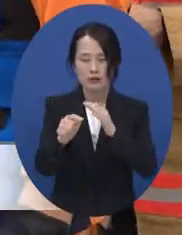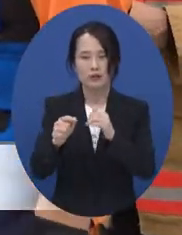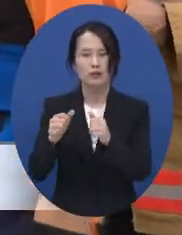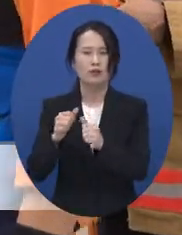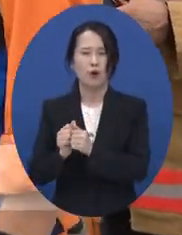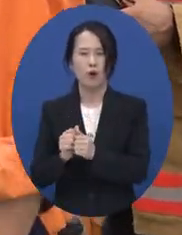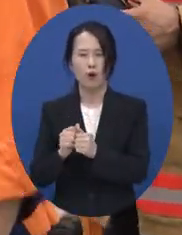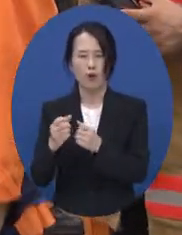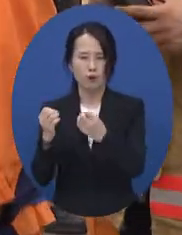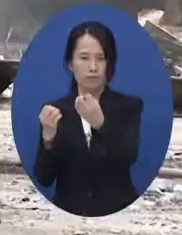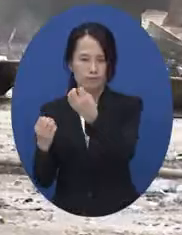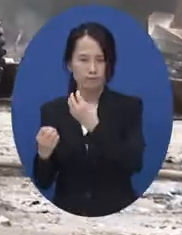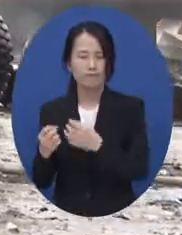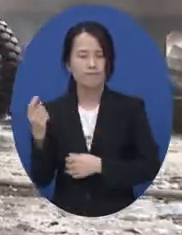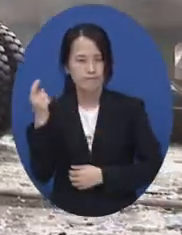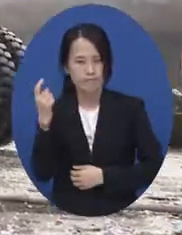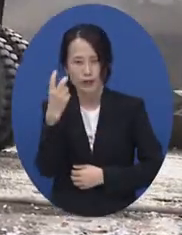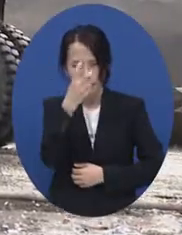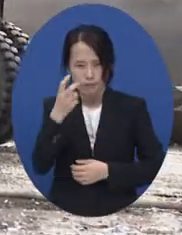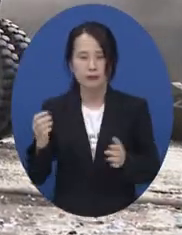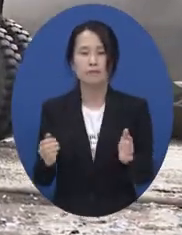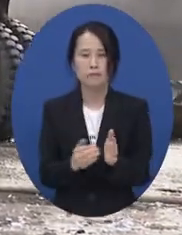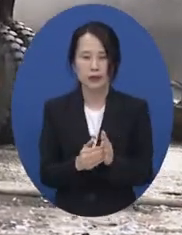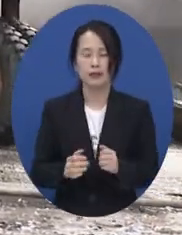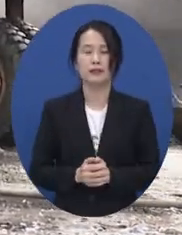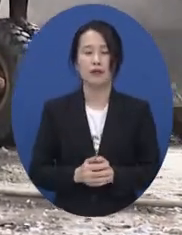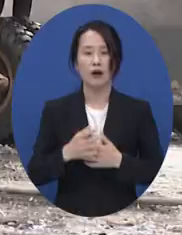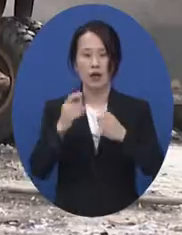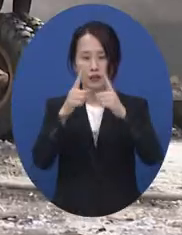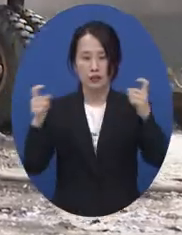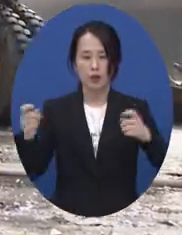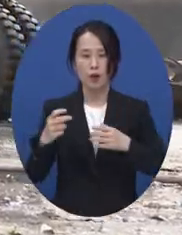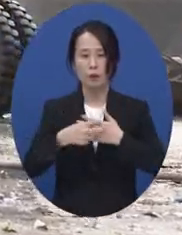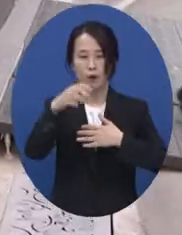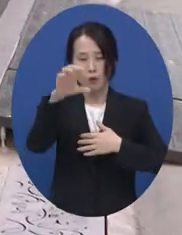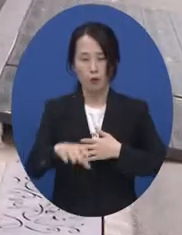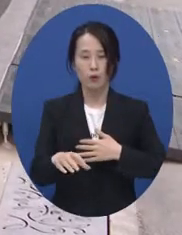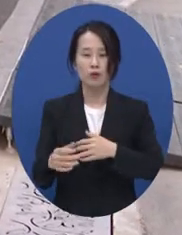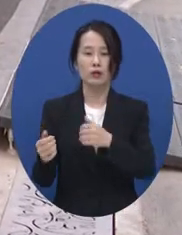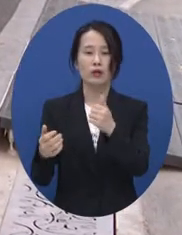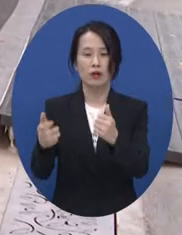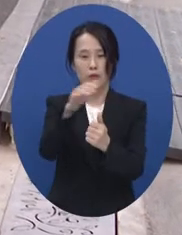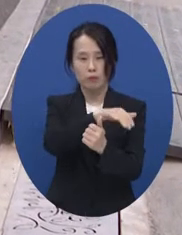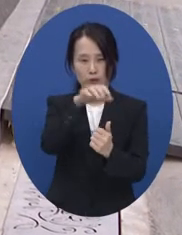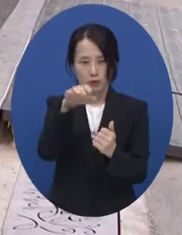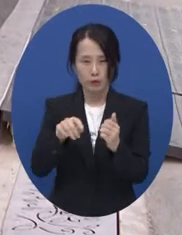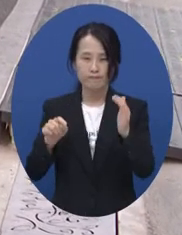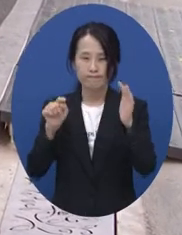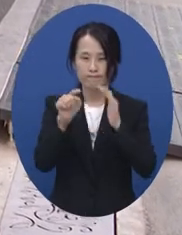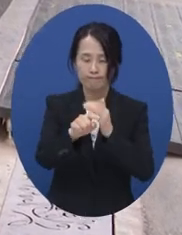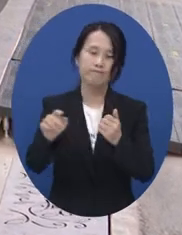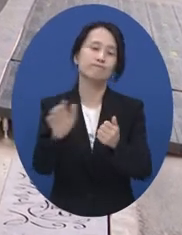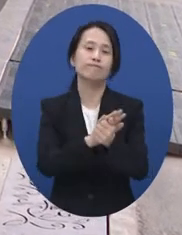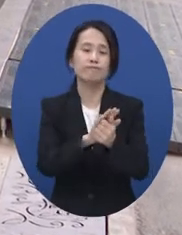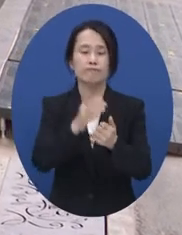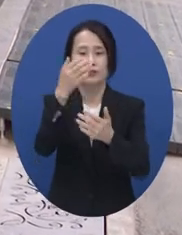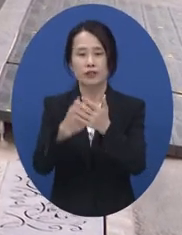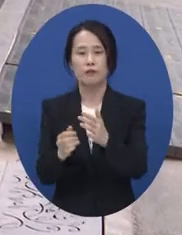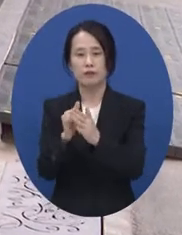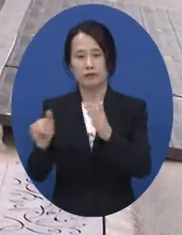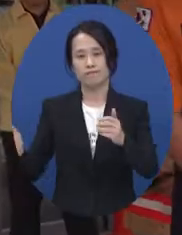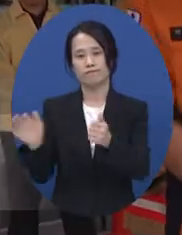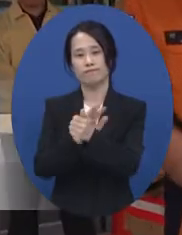보고받고 점검했습니다. 이어 경기도의료원 안성병원에 마련된 고 석소방장의 빈소를 찾아 애도하고 유가족을